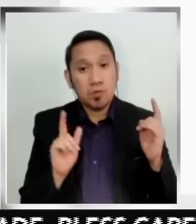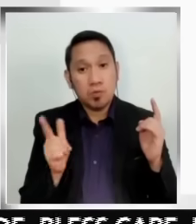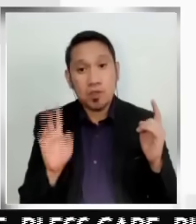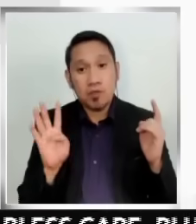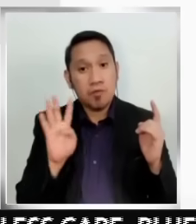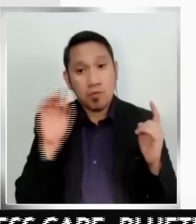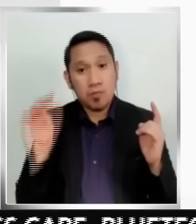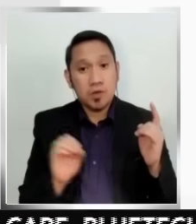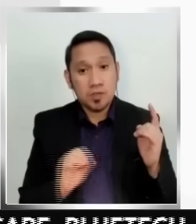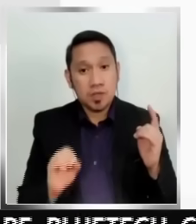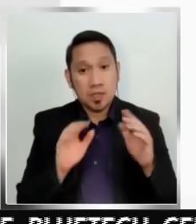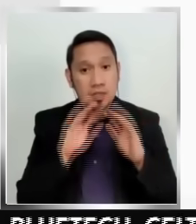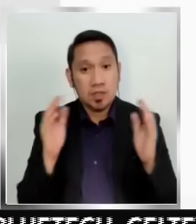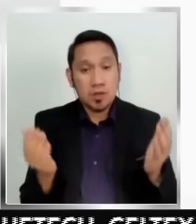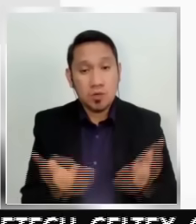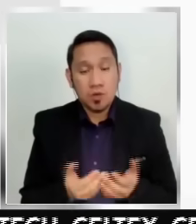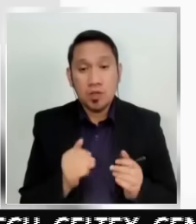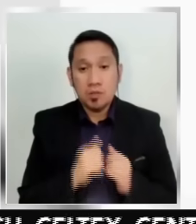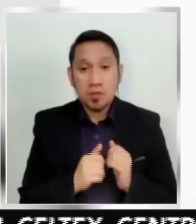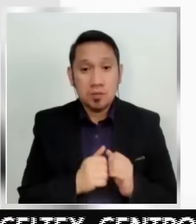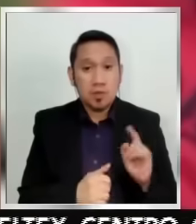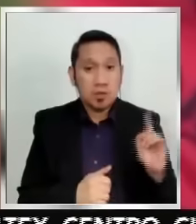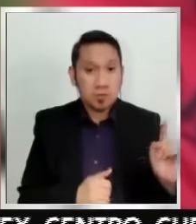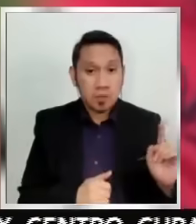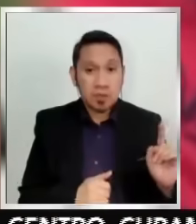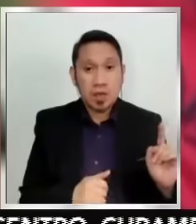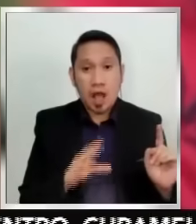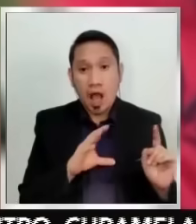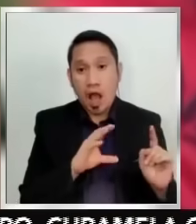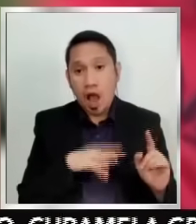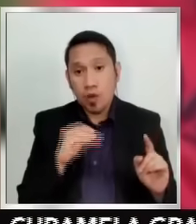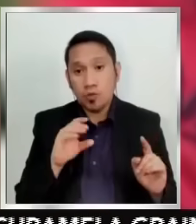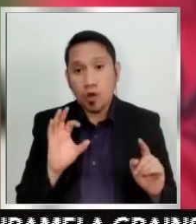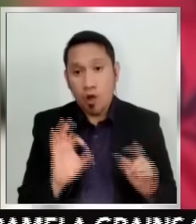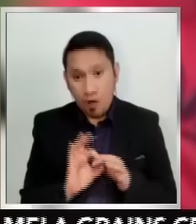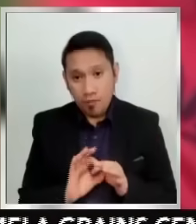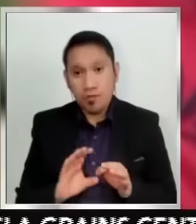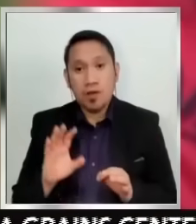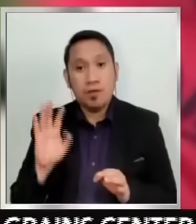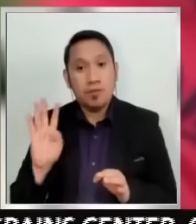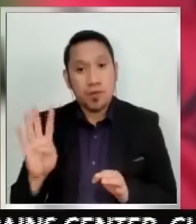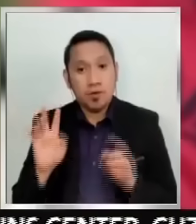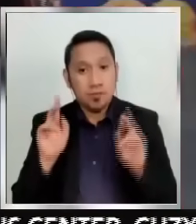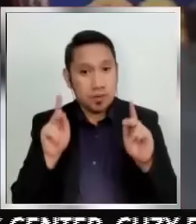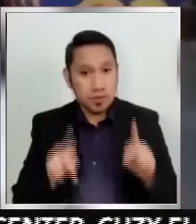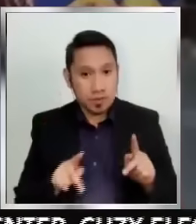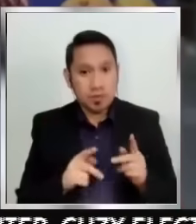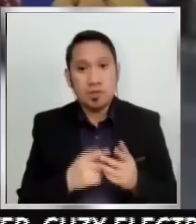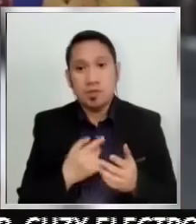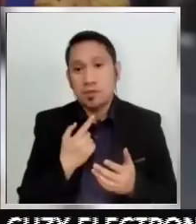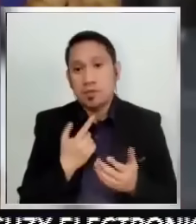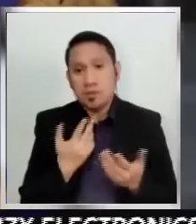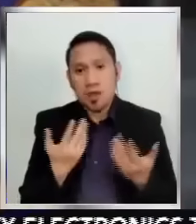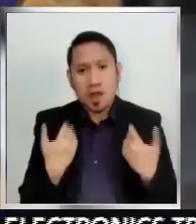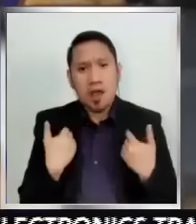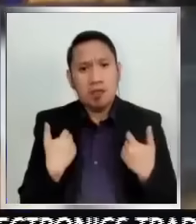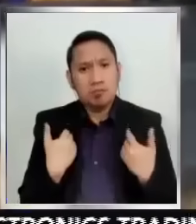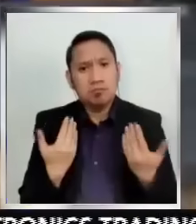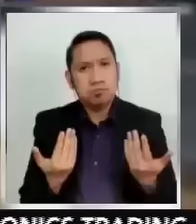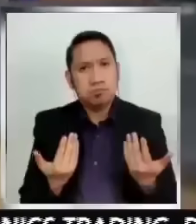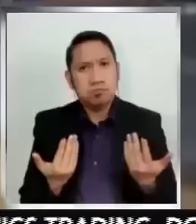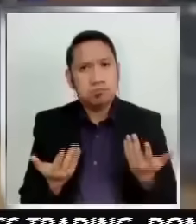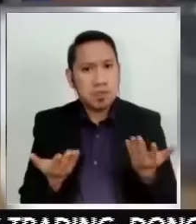halos 1 sa bawat 4 na tao. Ayon sa mga eksperto, malaki daw ang kinalaman nito sa kakulangan